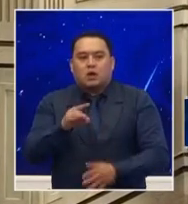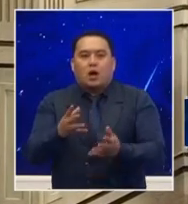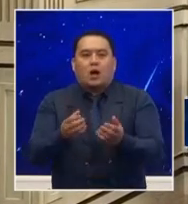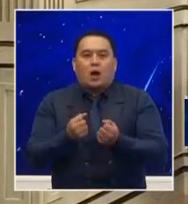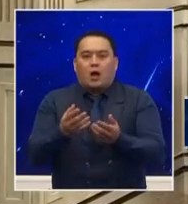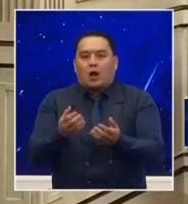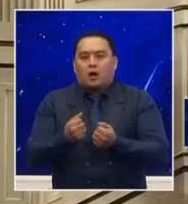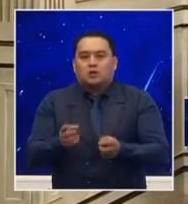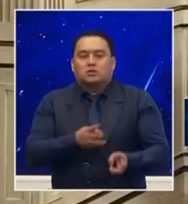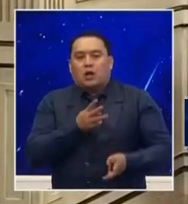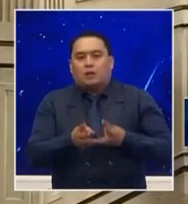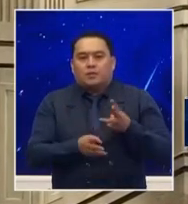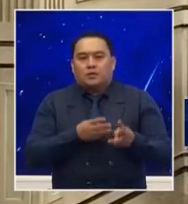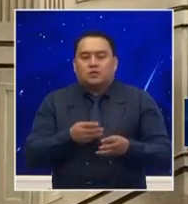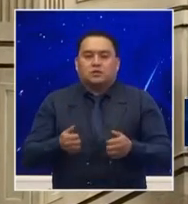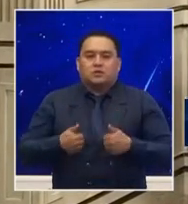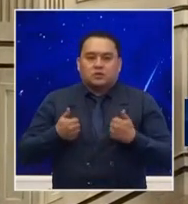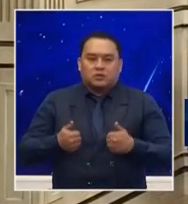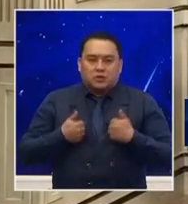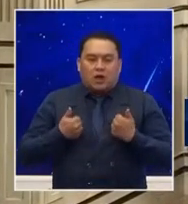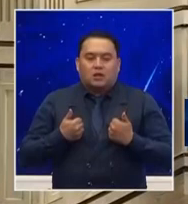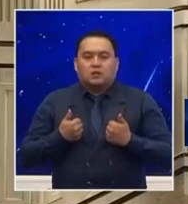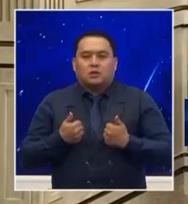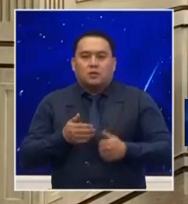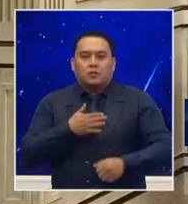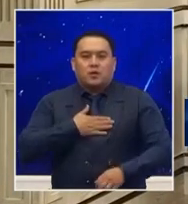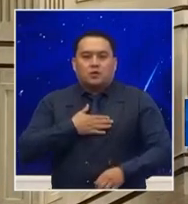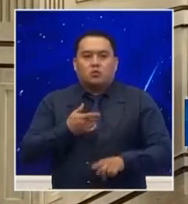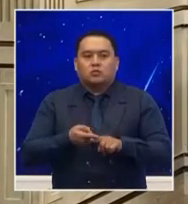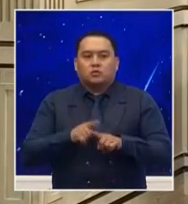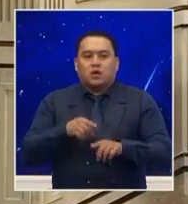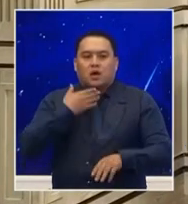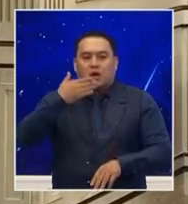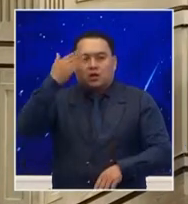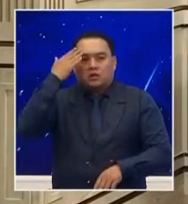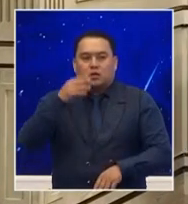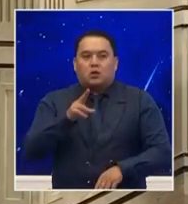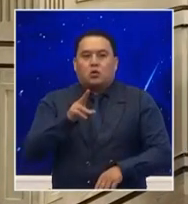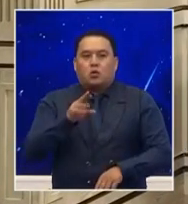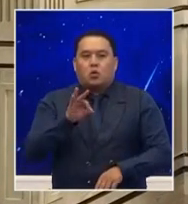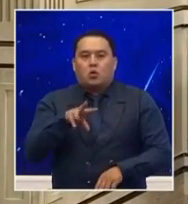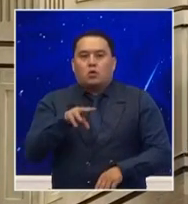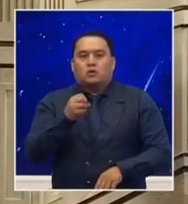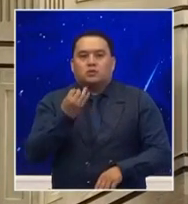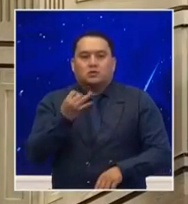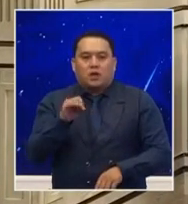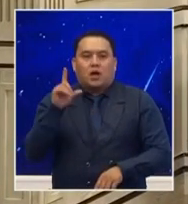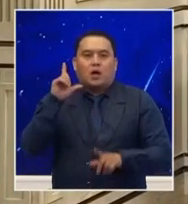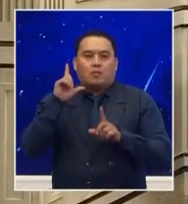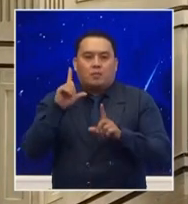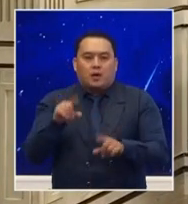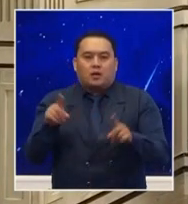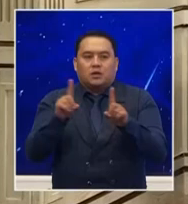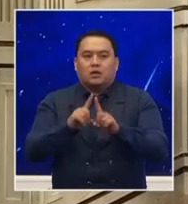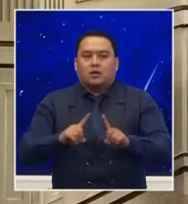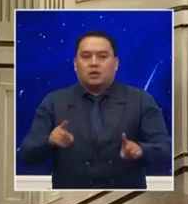әркім талпынады, қарай кетеді. Мен осы жазда атақты Көлсайға барып қайттым. Көлсайдың